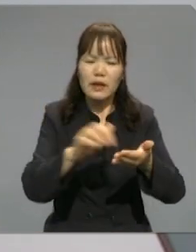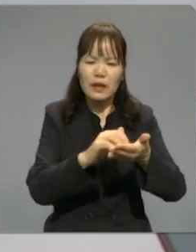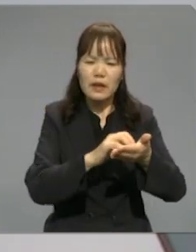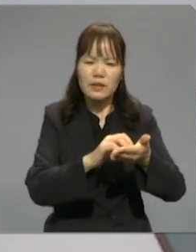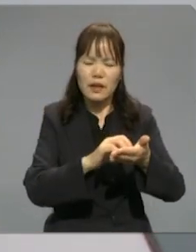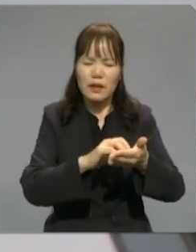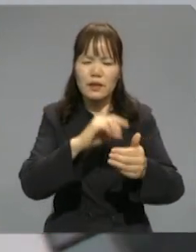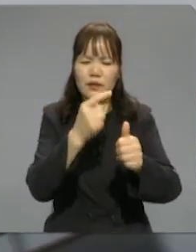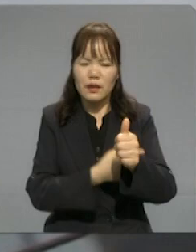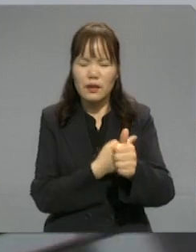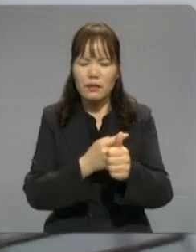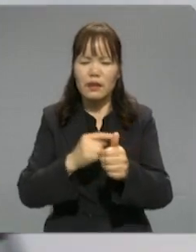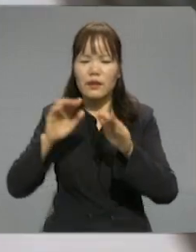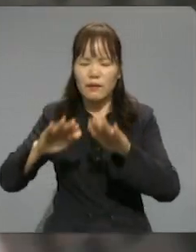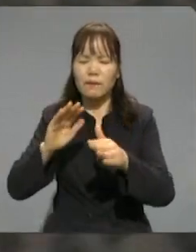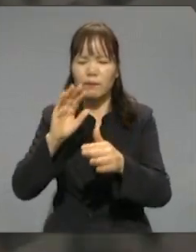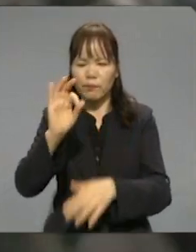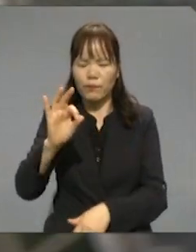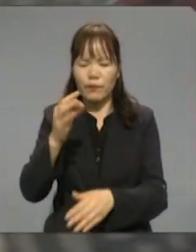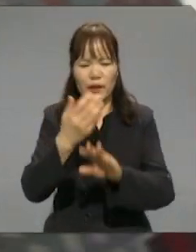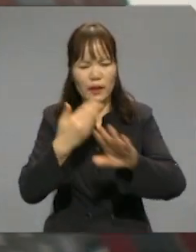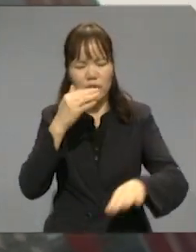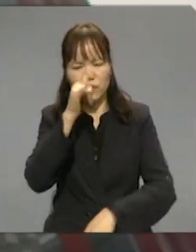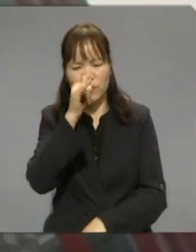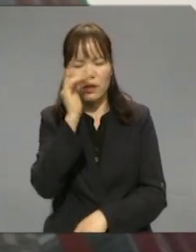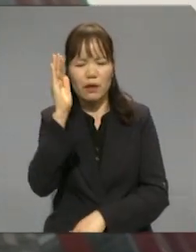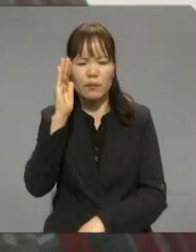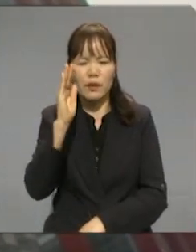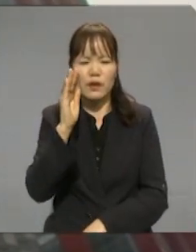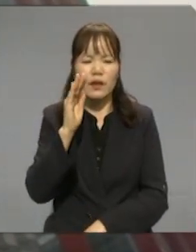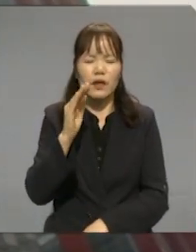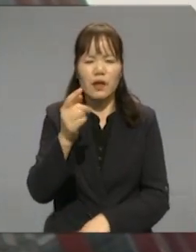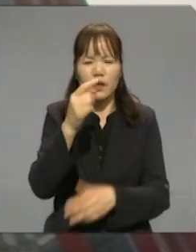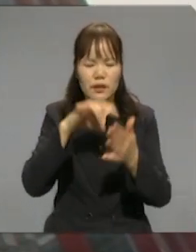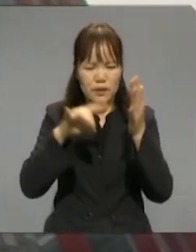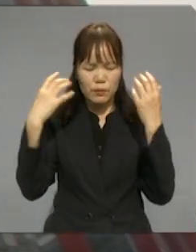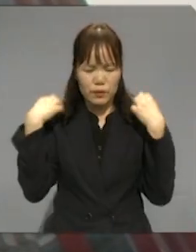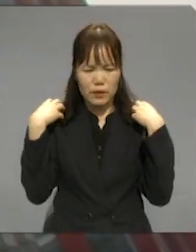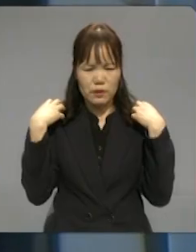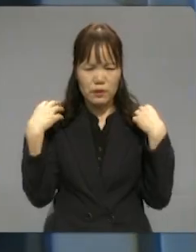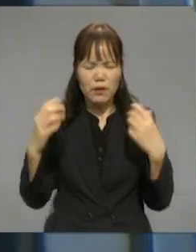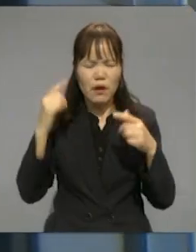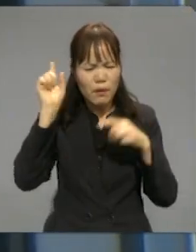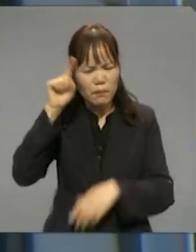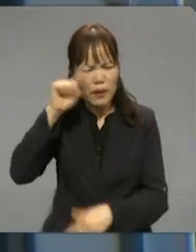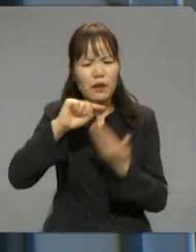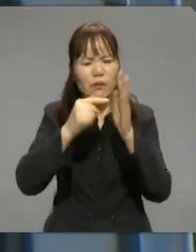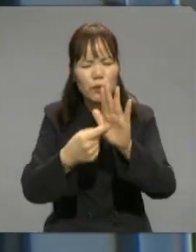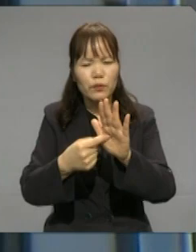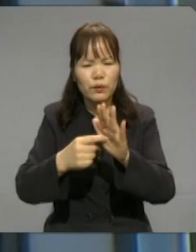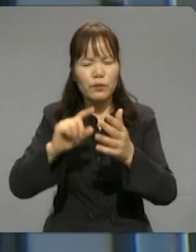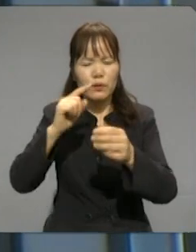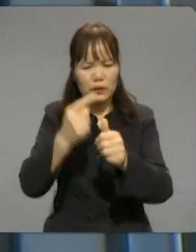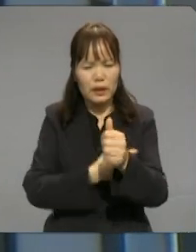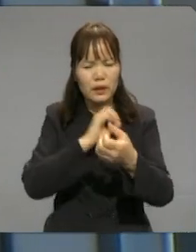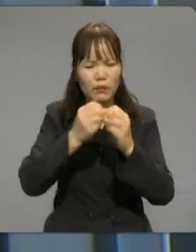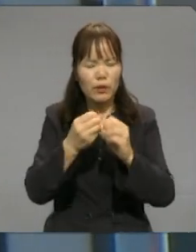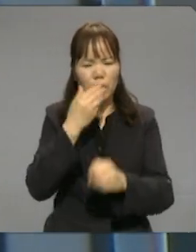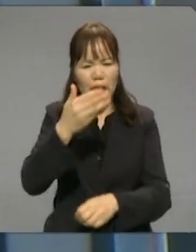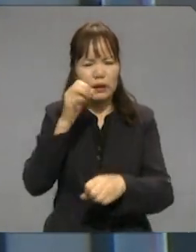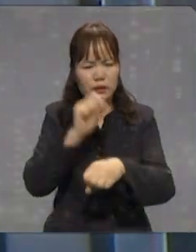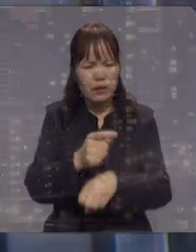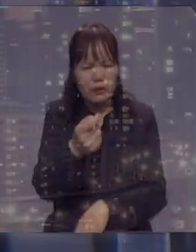시가와 다를 수 있다고 주장했고 당국은 해당 주가가 매일 보도된만큼 왜곡됐을 가능성이 작다고